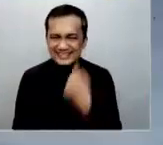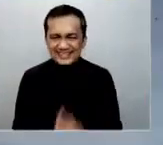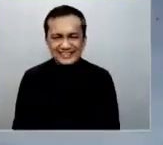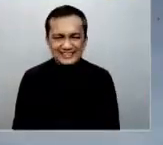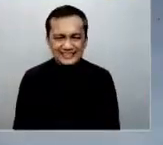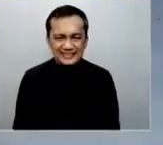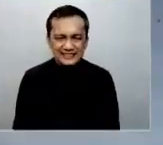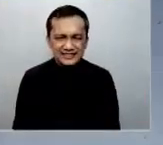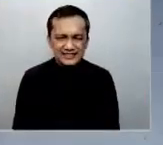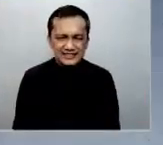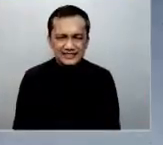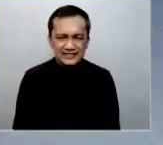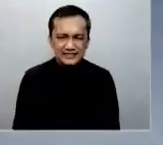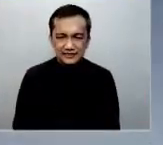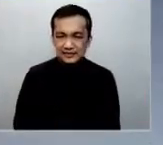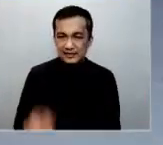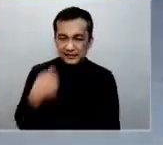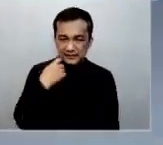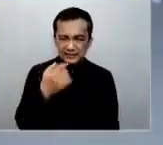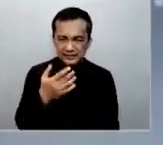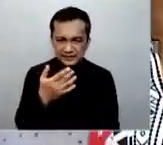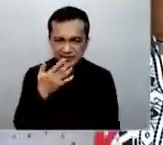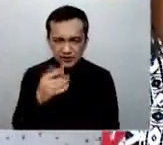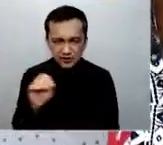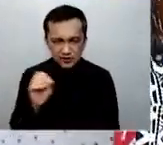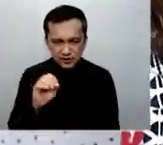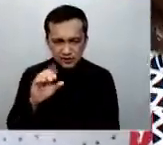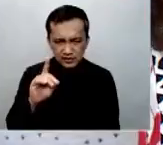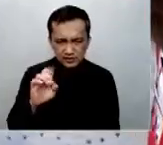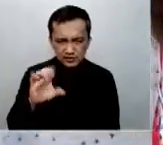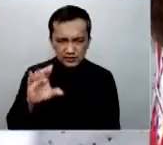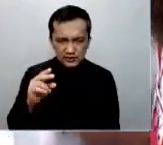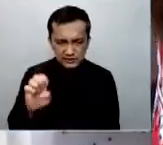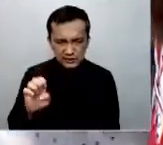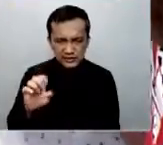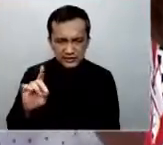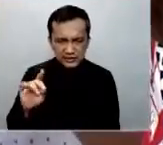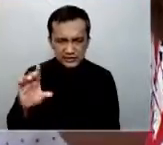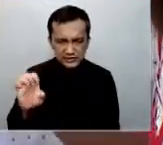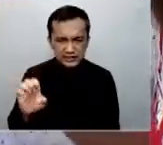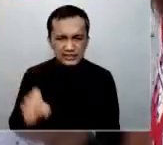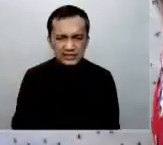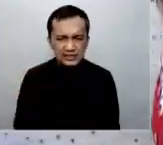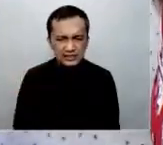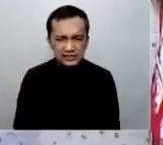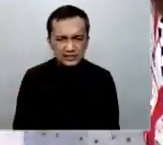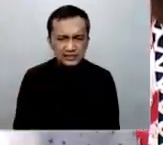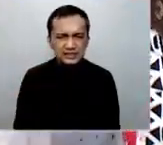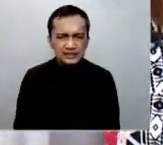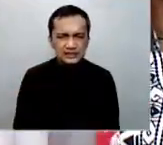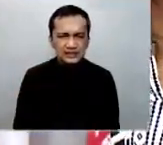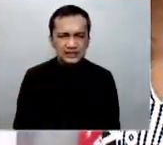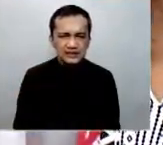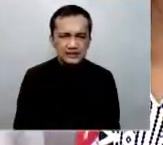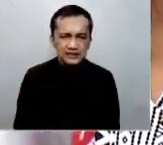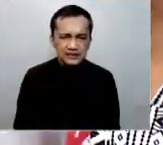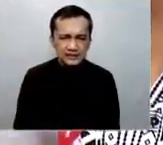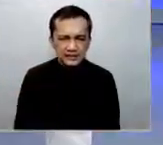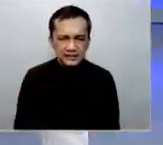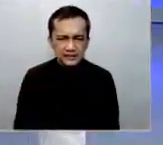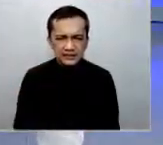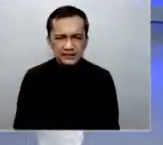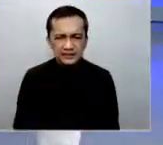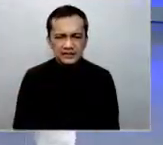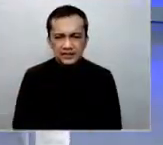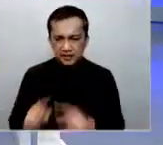So, kanina natikman mo siya ng walang dolce de leche. Okay. So merong iba talagang ano, may ibang